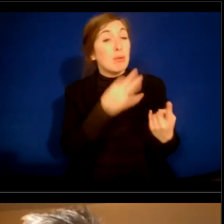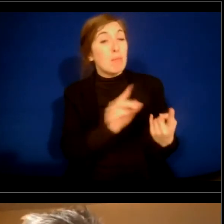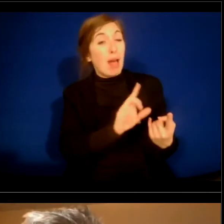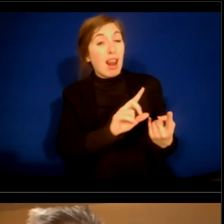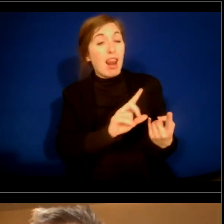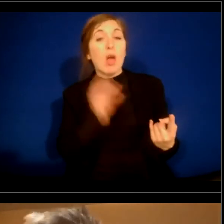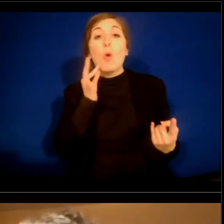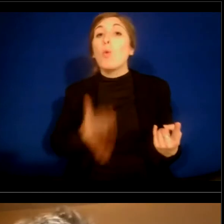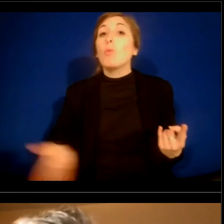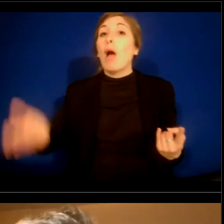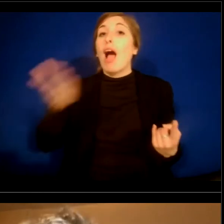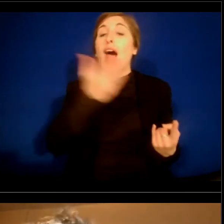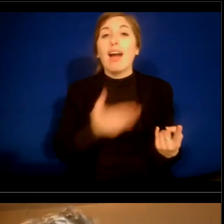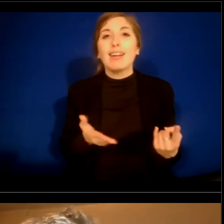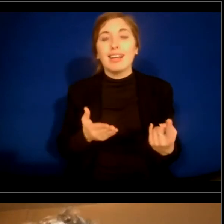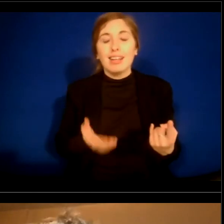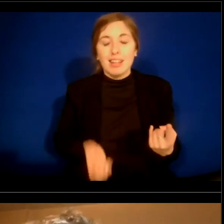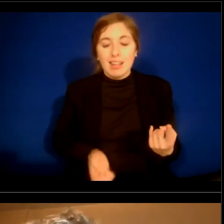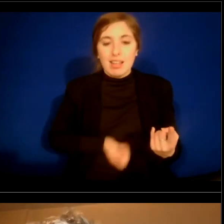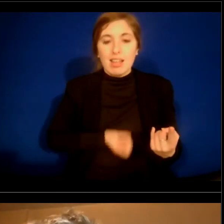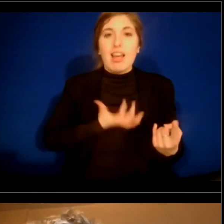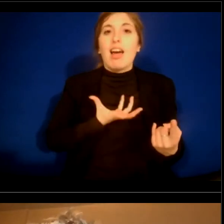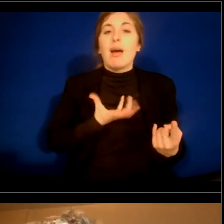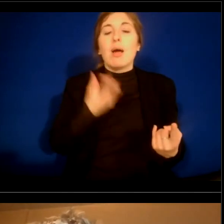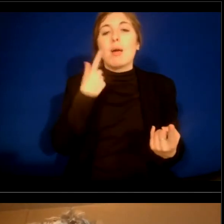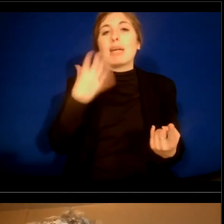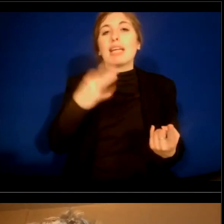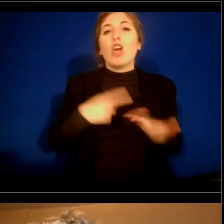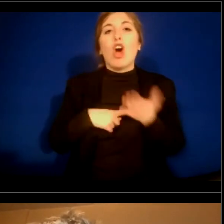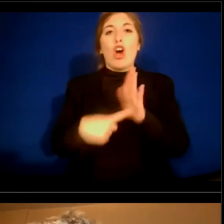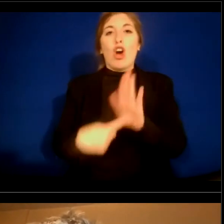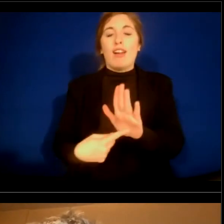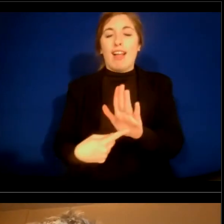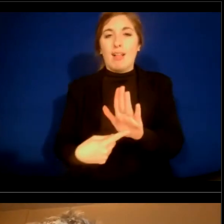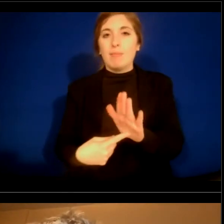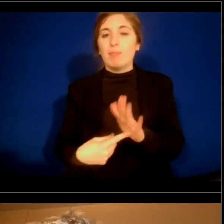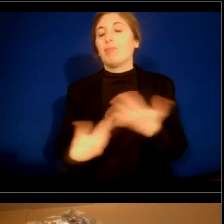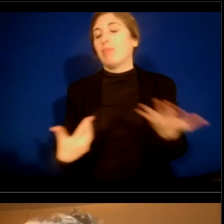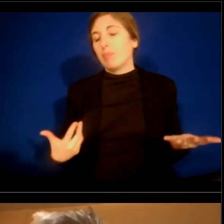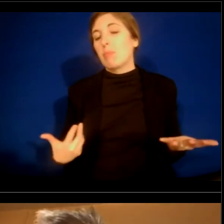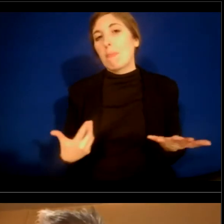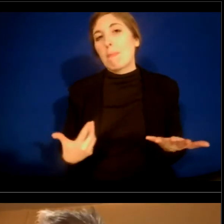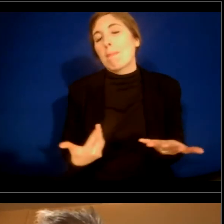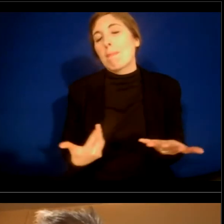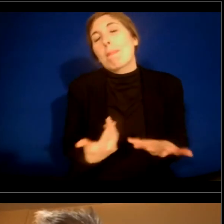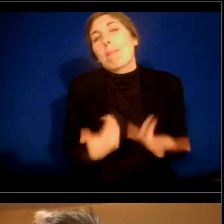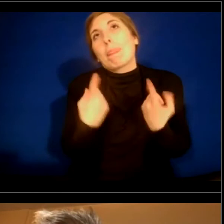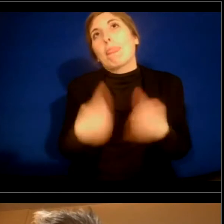relatori. Sono anche grato, devo dire, a chi ci ha seguito. È una